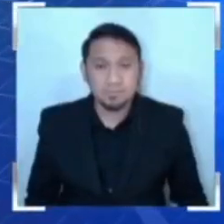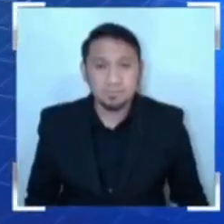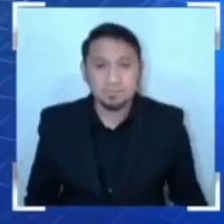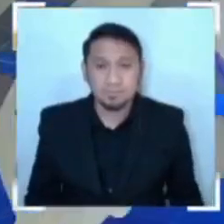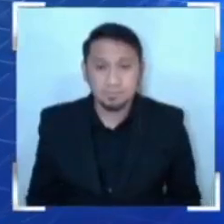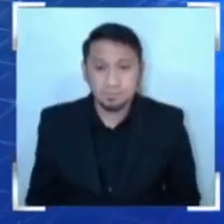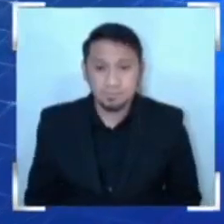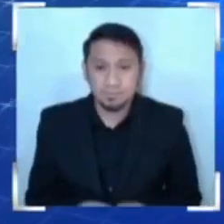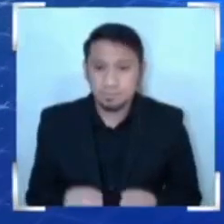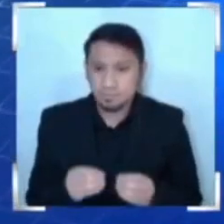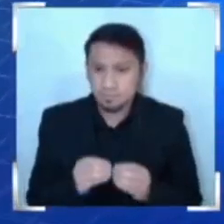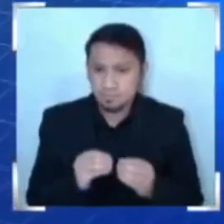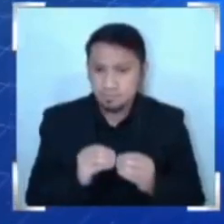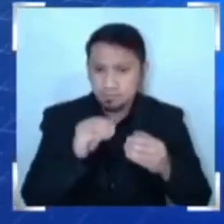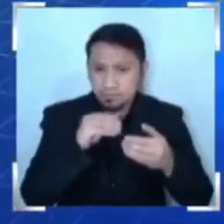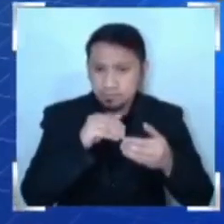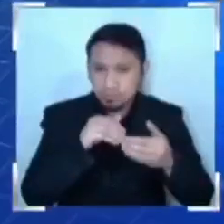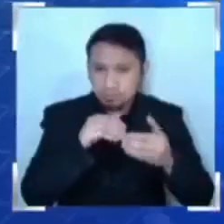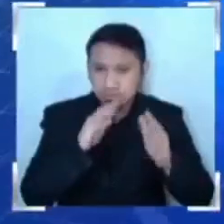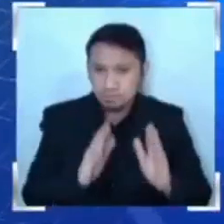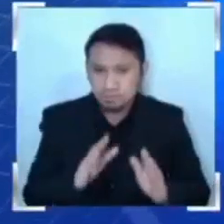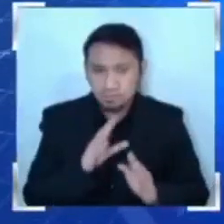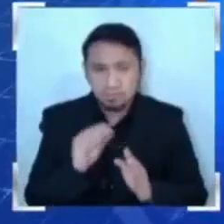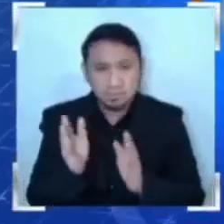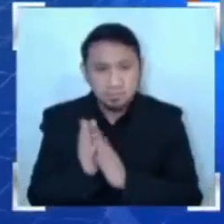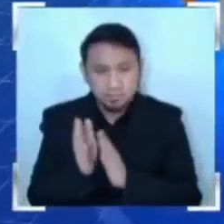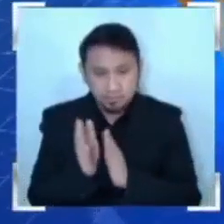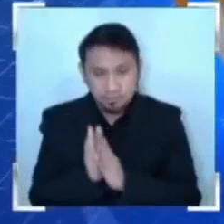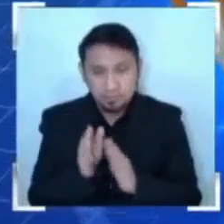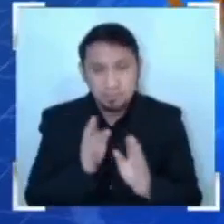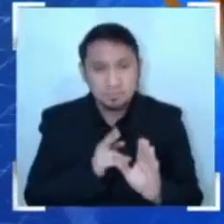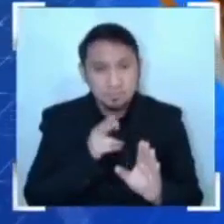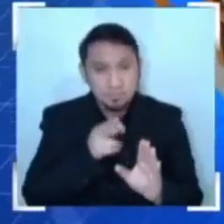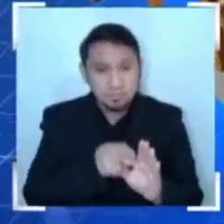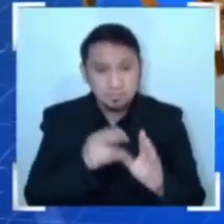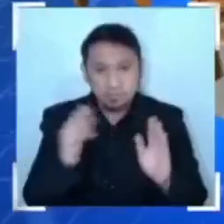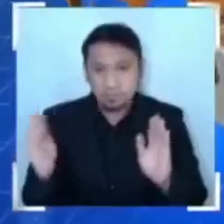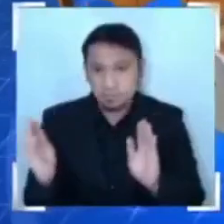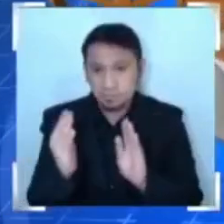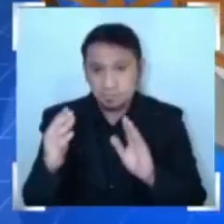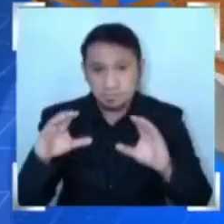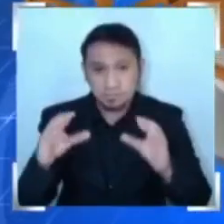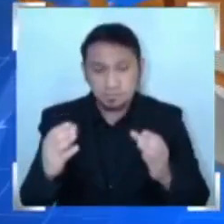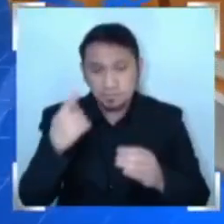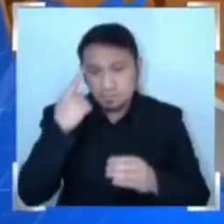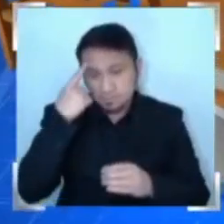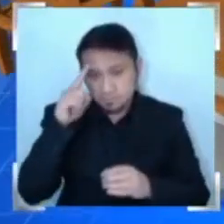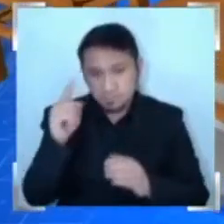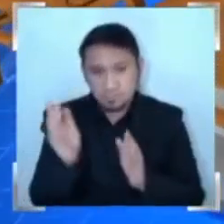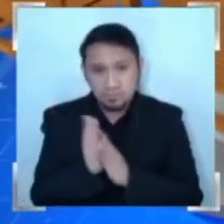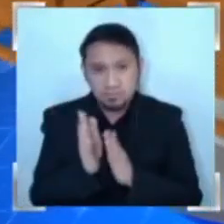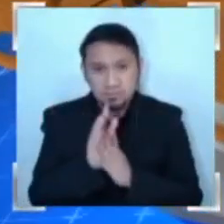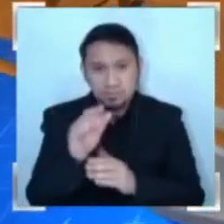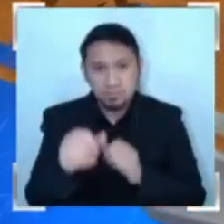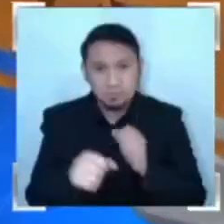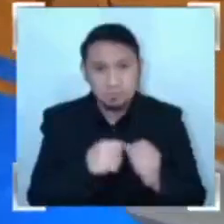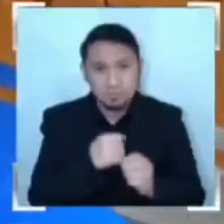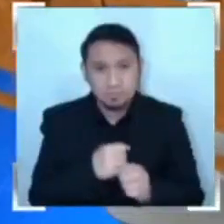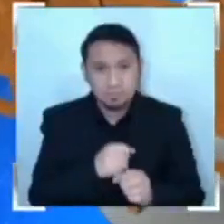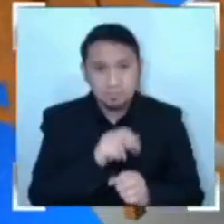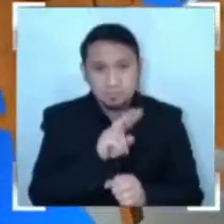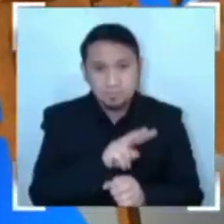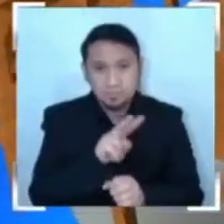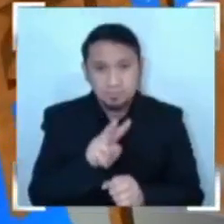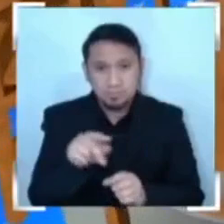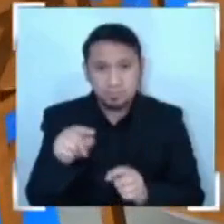Mas marami estudyante at paaralan ang inaasang lalahok sa face-to-face classes para sa school year 2022 to 2023.